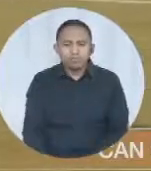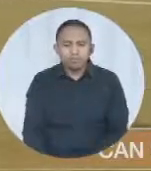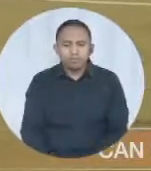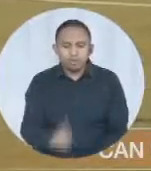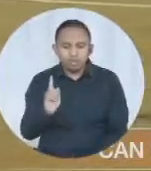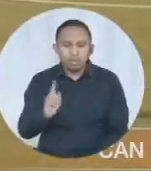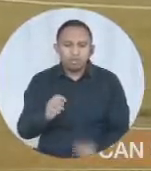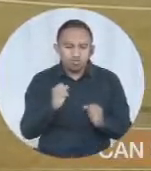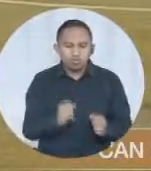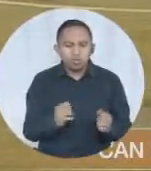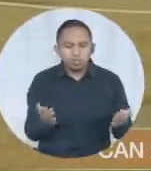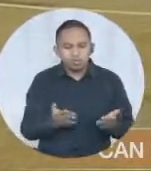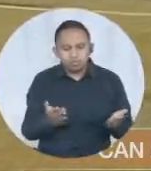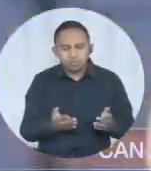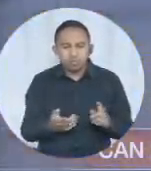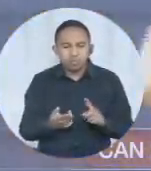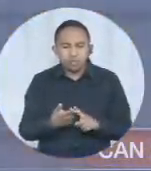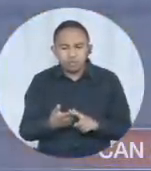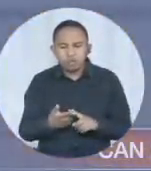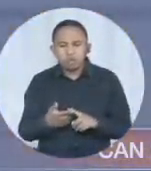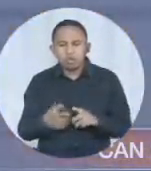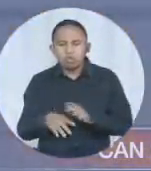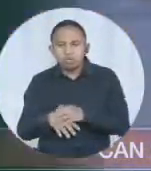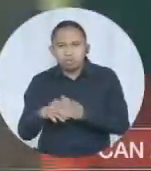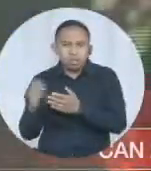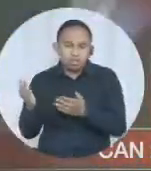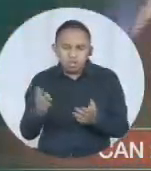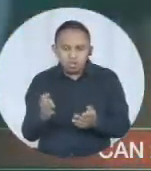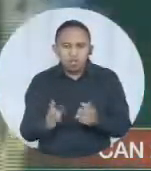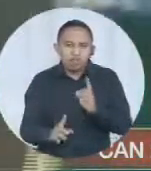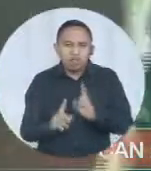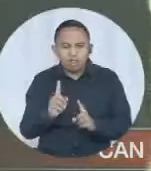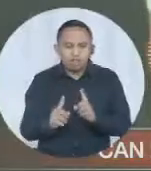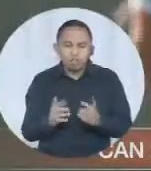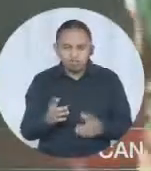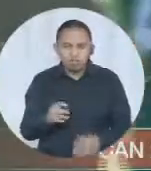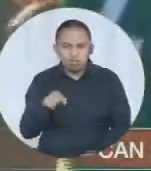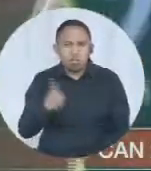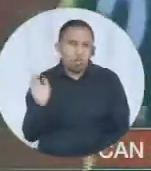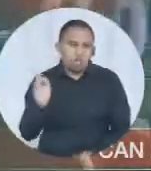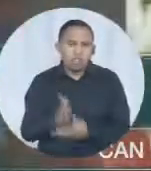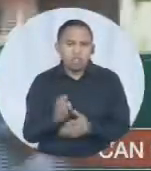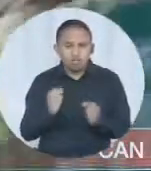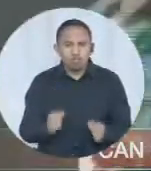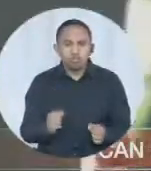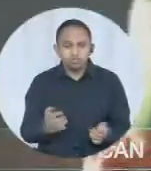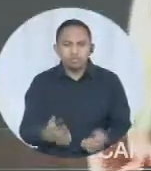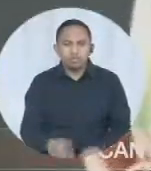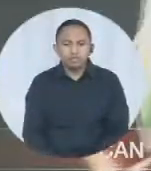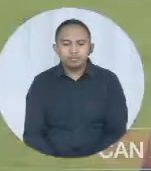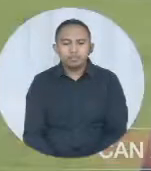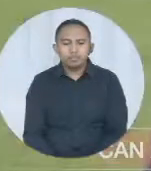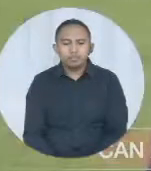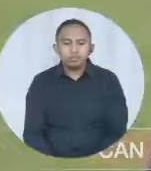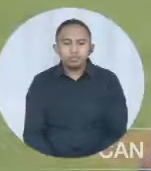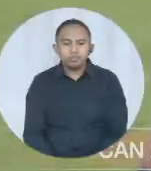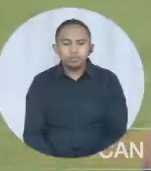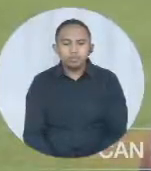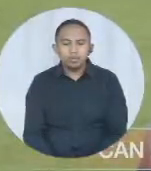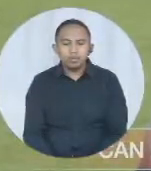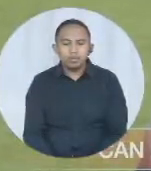lafi ny fikarakarana sy ny fandraisana lalao fifanitsanana ny kanina 2022 ny federasiona. Tsapatsika fa tao anatin'ny